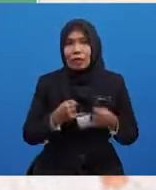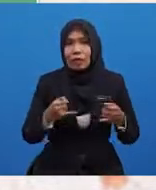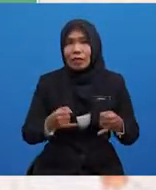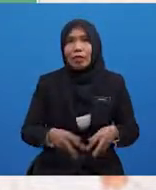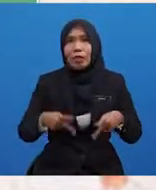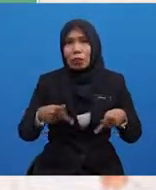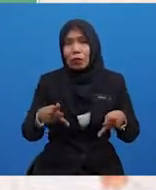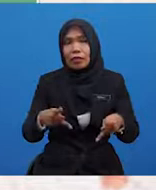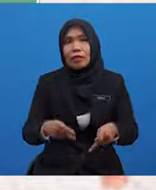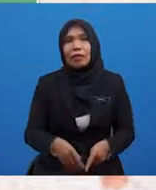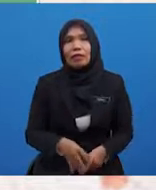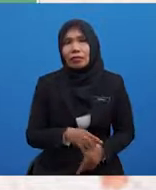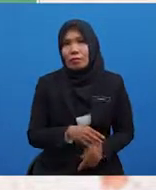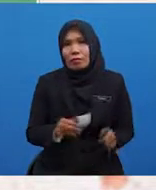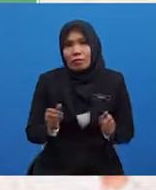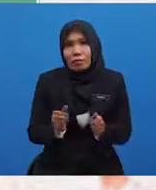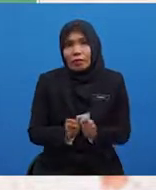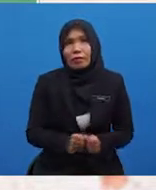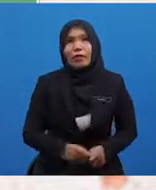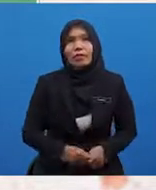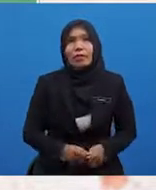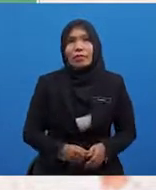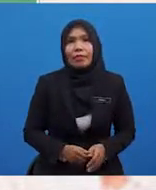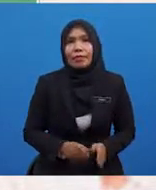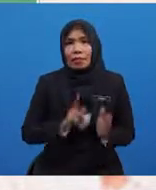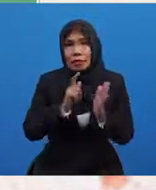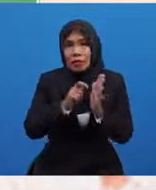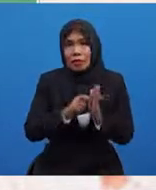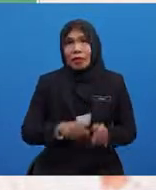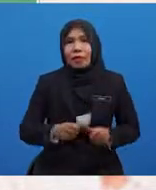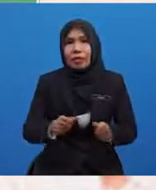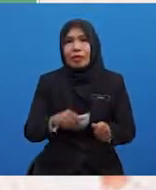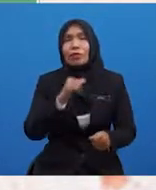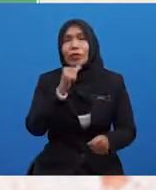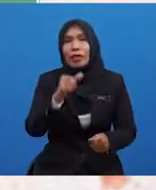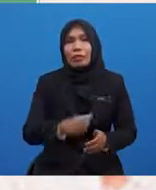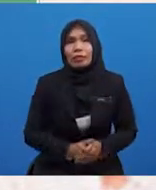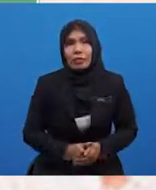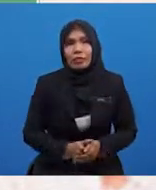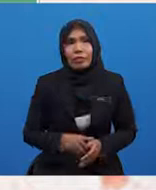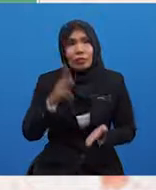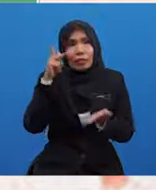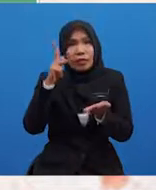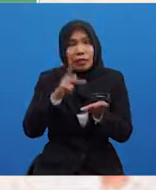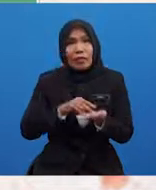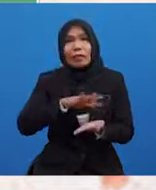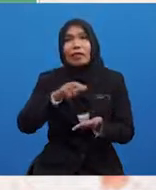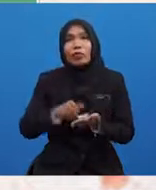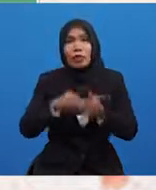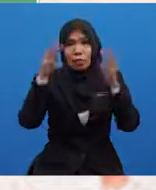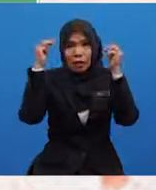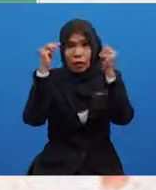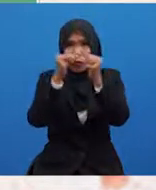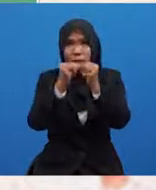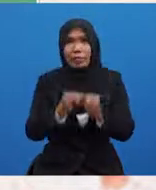proses. Mengenal pasti semua maklumat yang terdapat pada bahan rangsangan